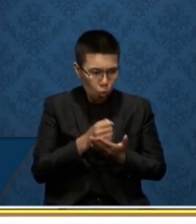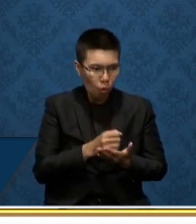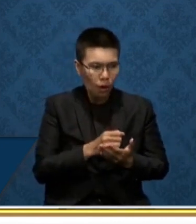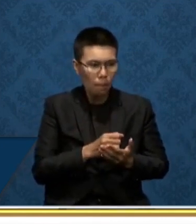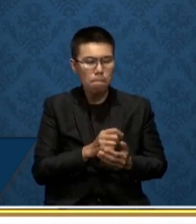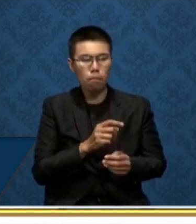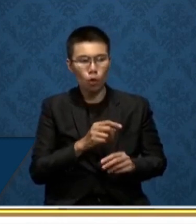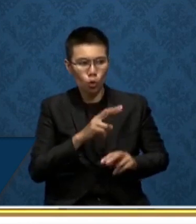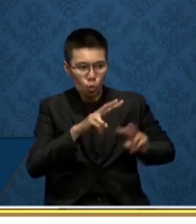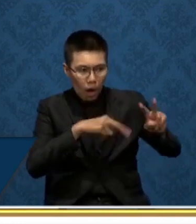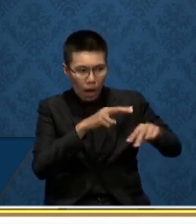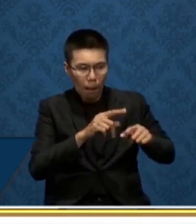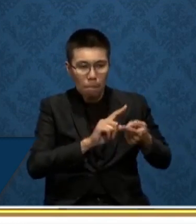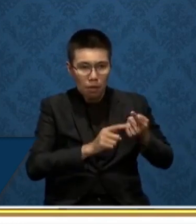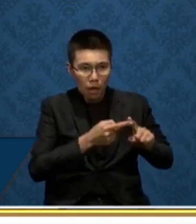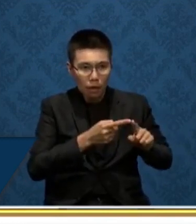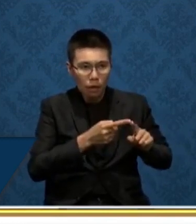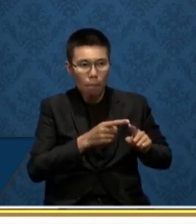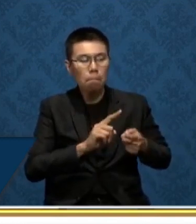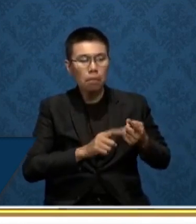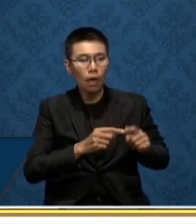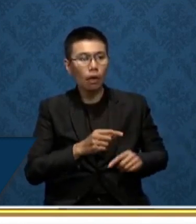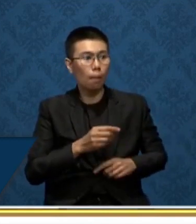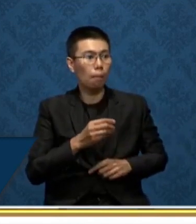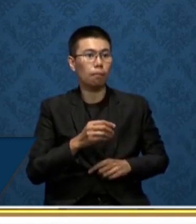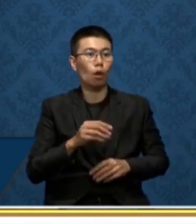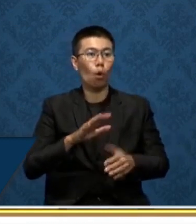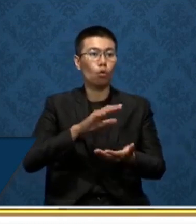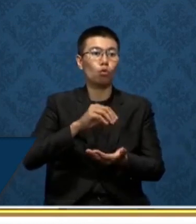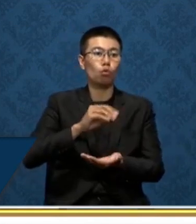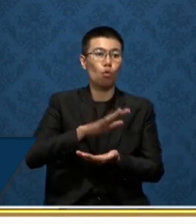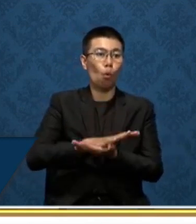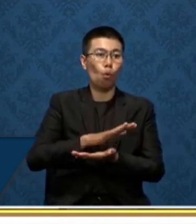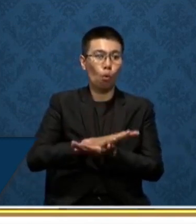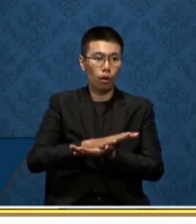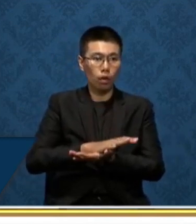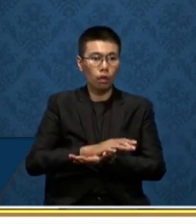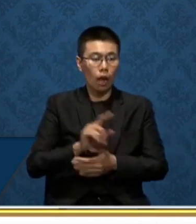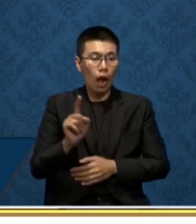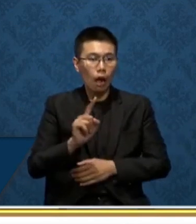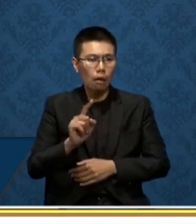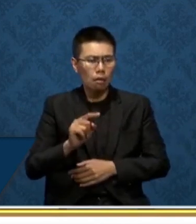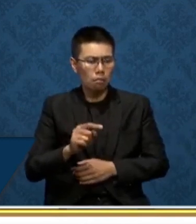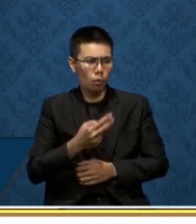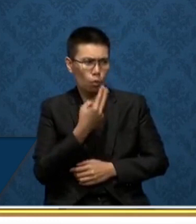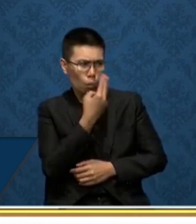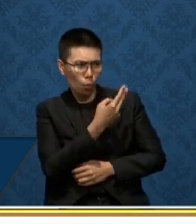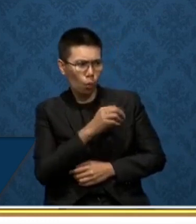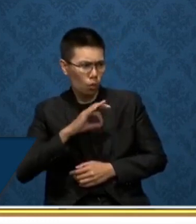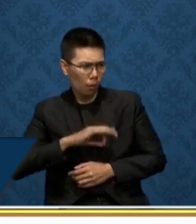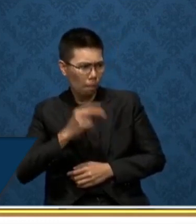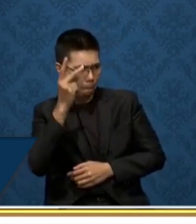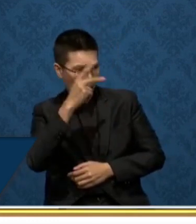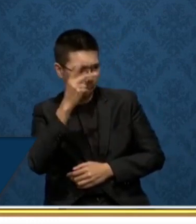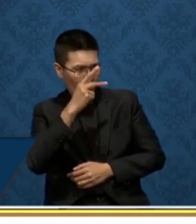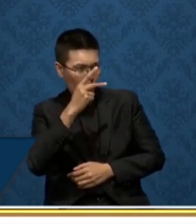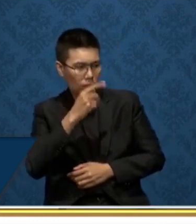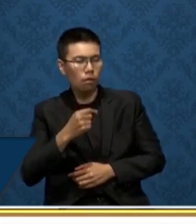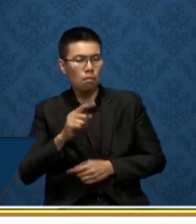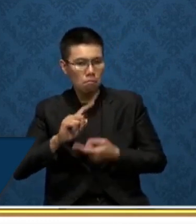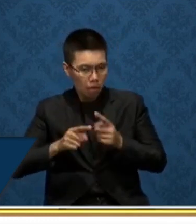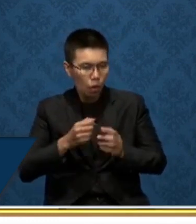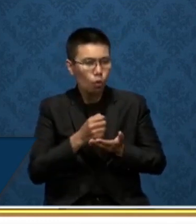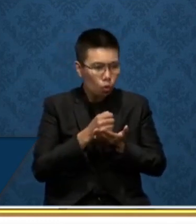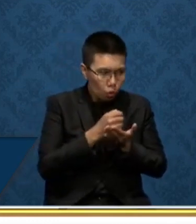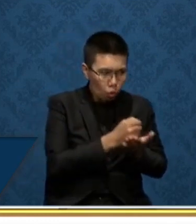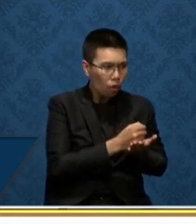ที่เพื่อนบ้านหรือว่าเพื่อนร่วมห้องเนี่ยมีอะไรที่ผิดปกตินะครับเพื่อนสามารถที่จะให้คำแนะนำกันได้ตั้งแต่เด็กเลยนะครับ